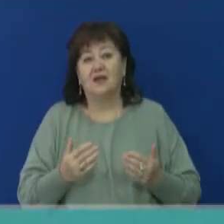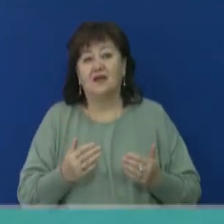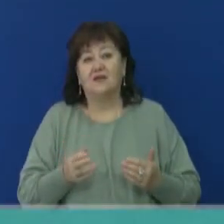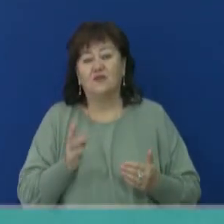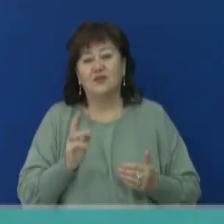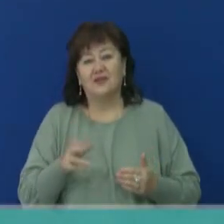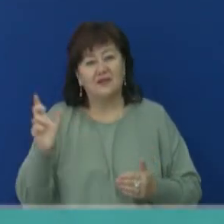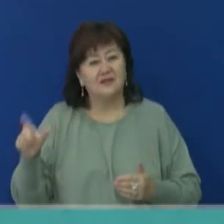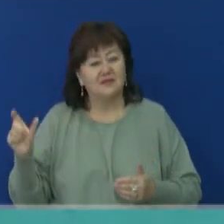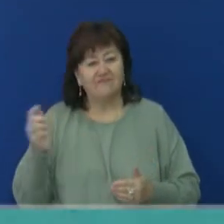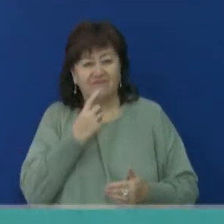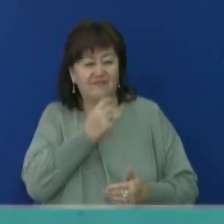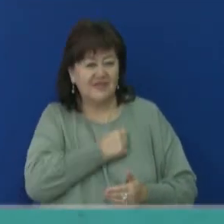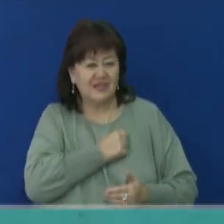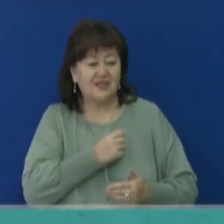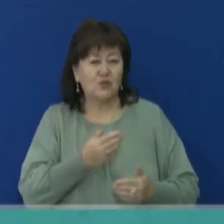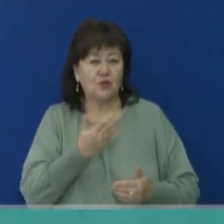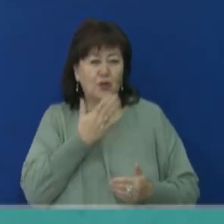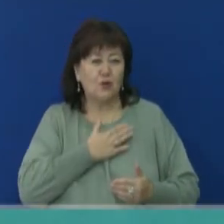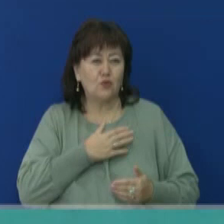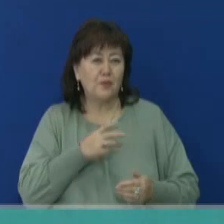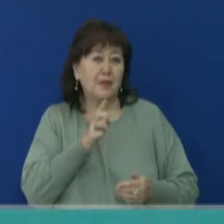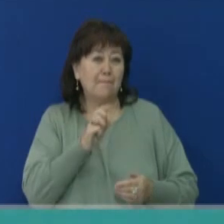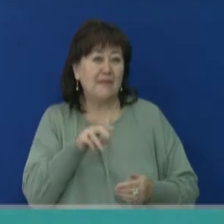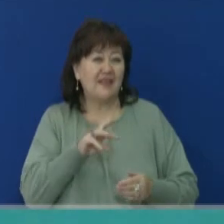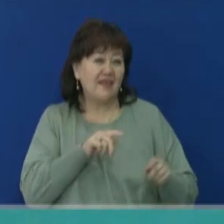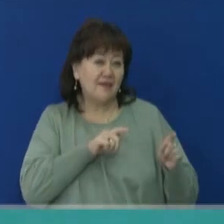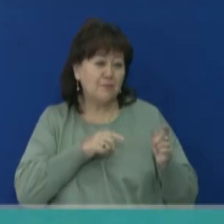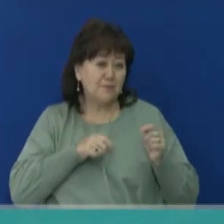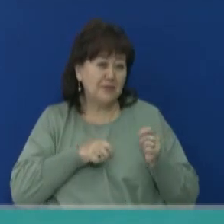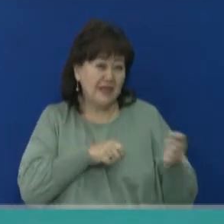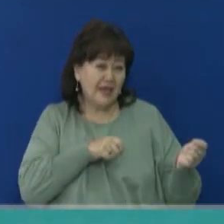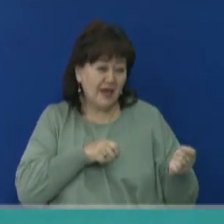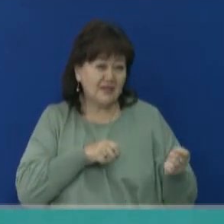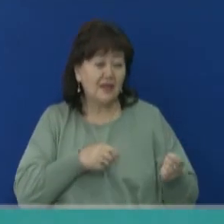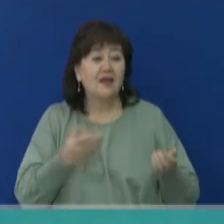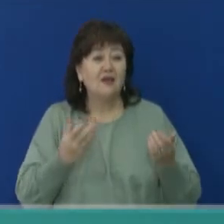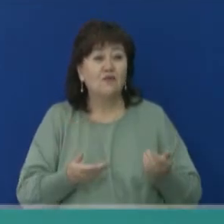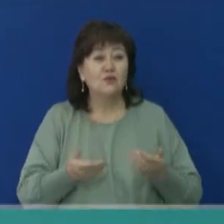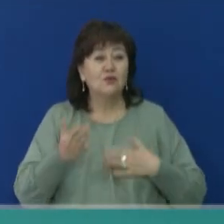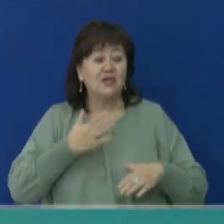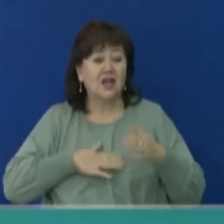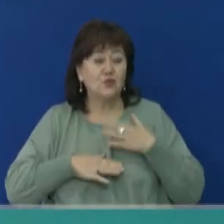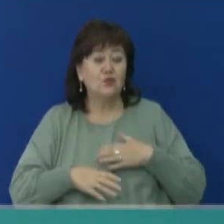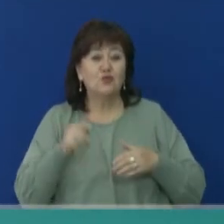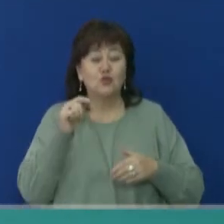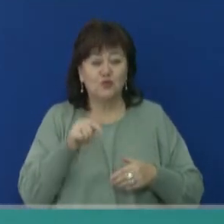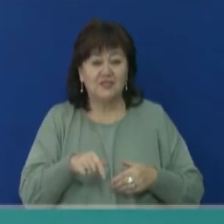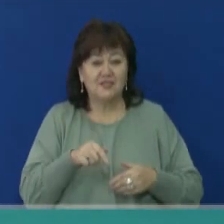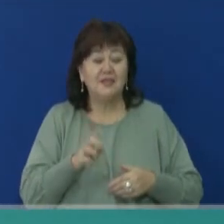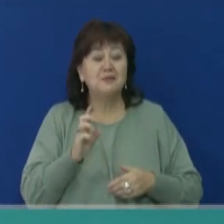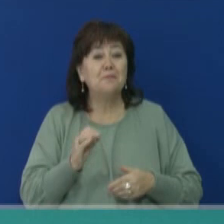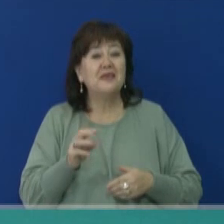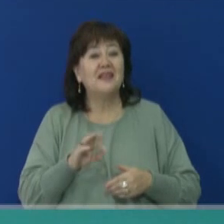әуес қатардағы жауынгер Жалалиддин Ташболатов әскери бөлім ішінде мұндай мүмкіндіктің пайда болғанына қуанышты. Міне бүгін бізде